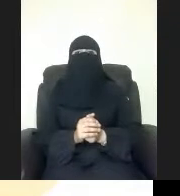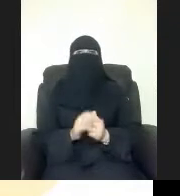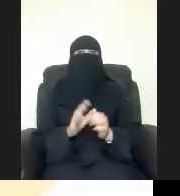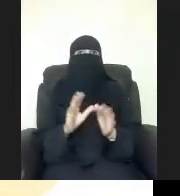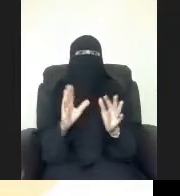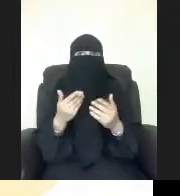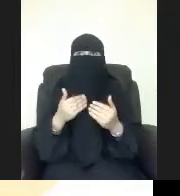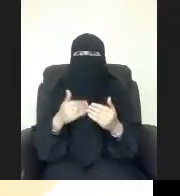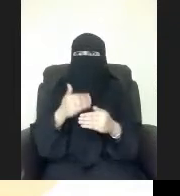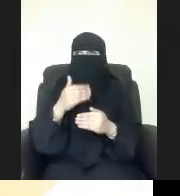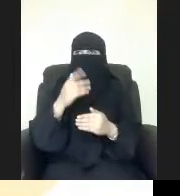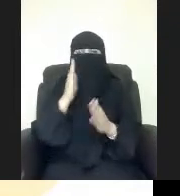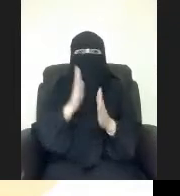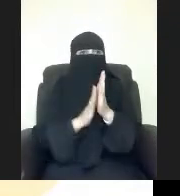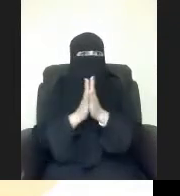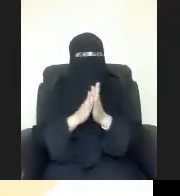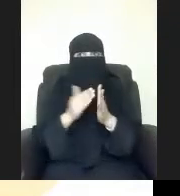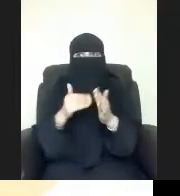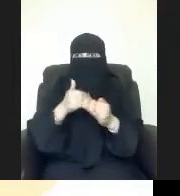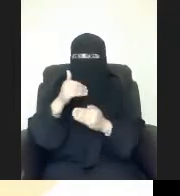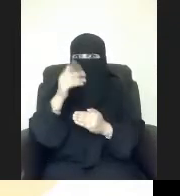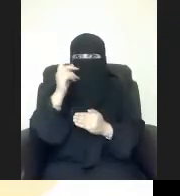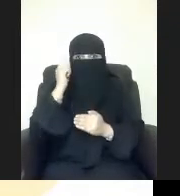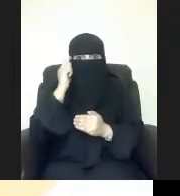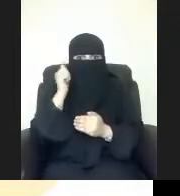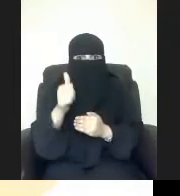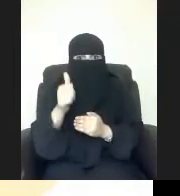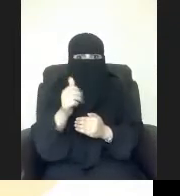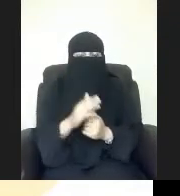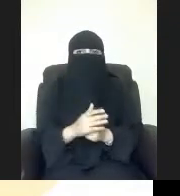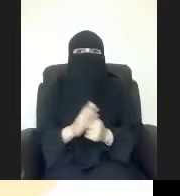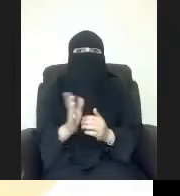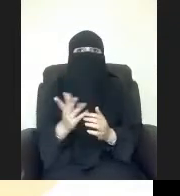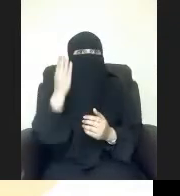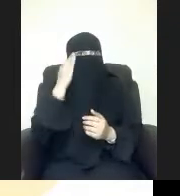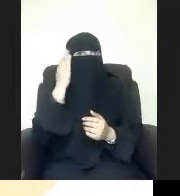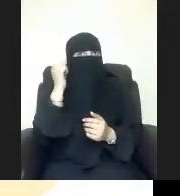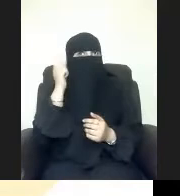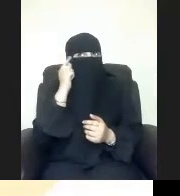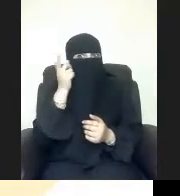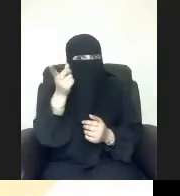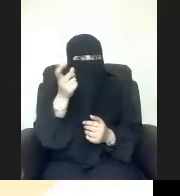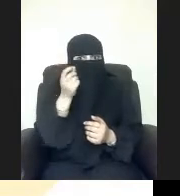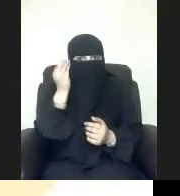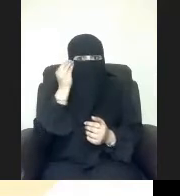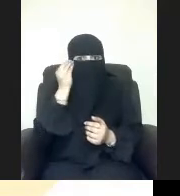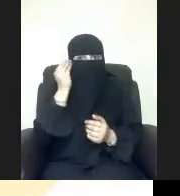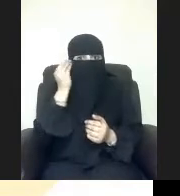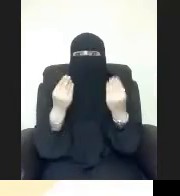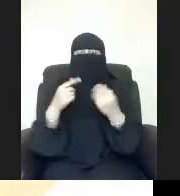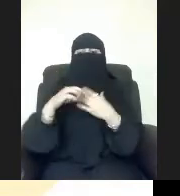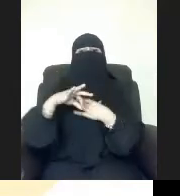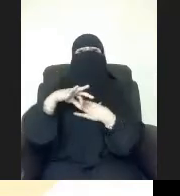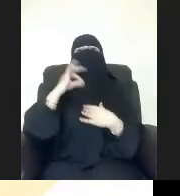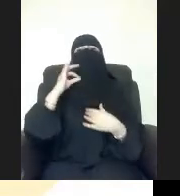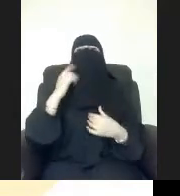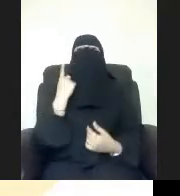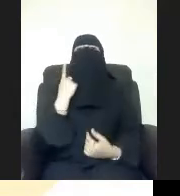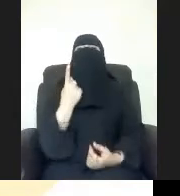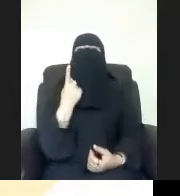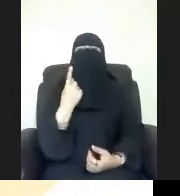أن يمارس مهارات ويستطيع أن يتعلم بذاته، ويكون له المعلم موجه